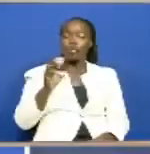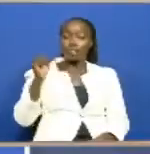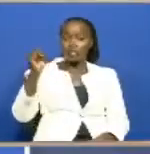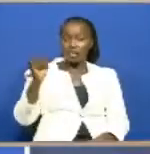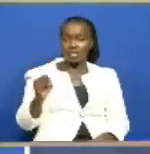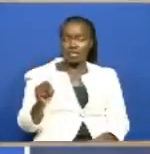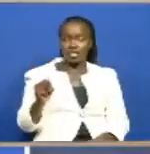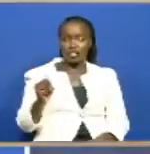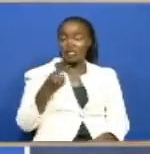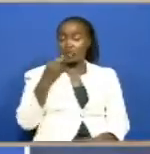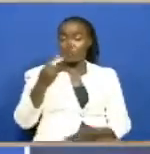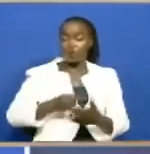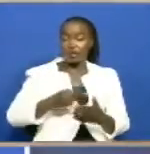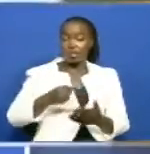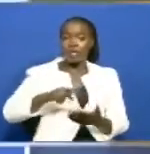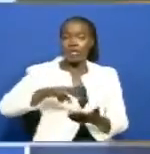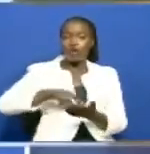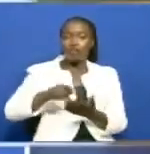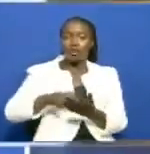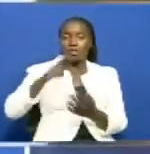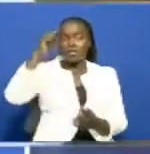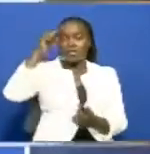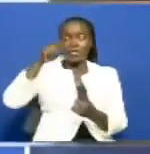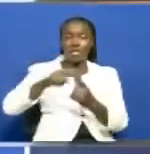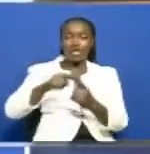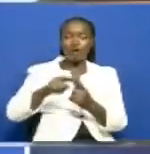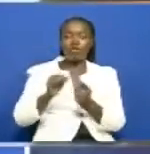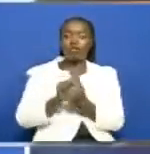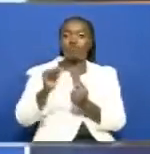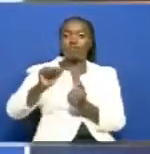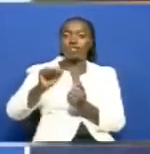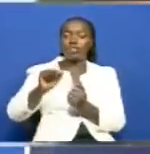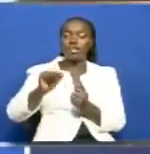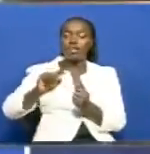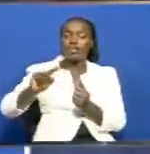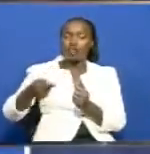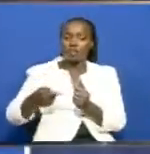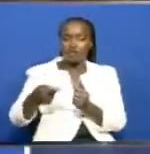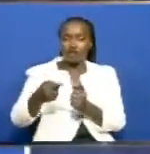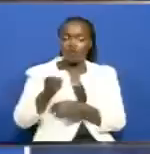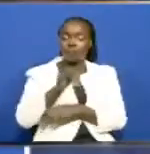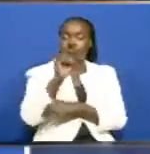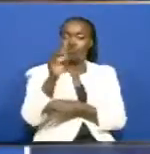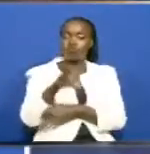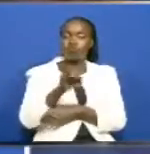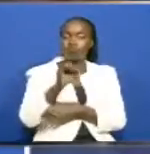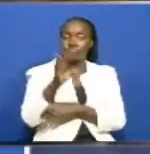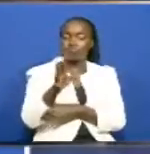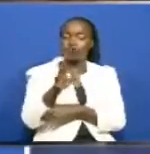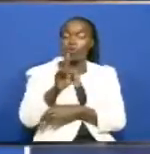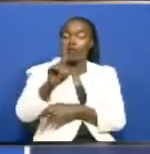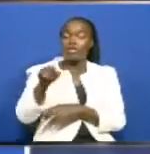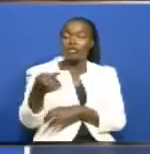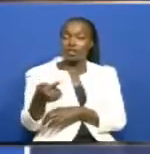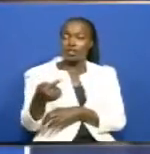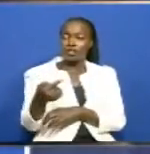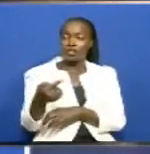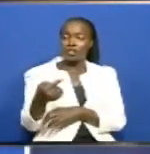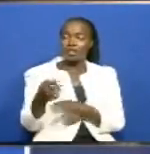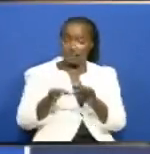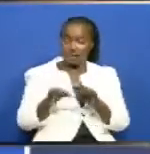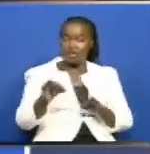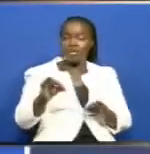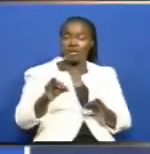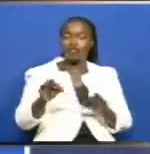miradi hiyo inanuiwa kuhakikisha ekari 1,015 zinanyunyizwa maji. Opening up 1,000 acres